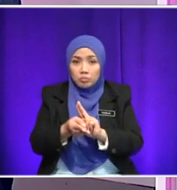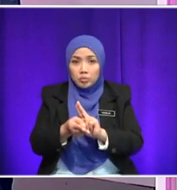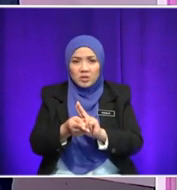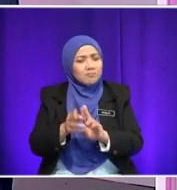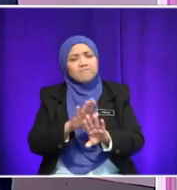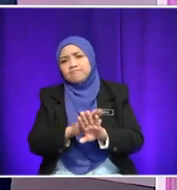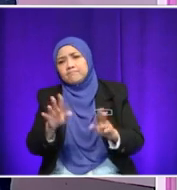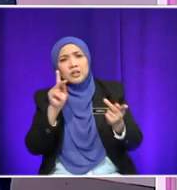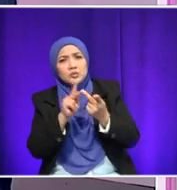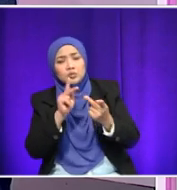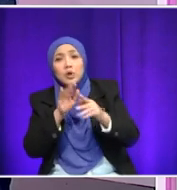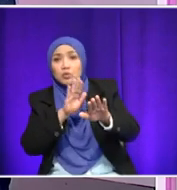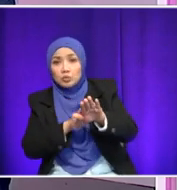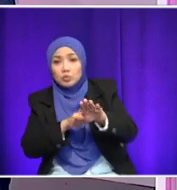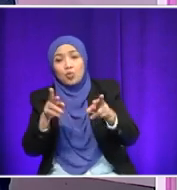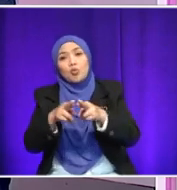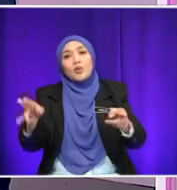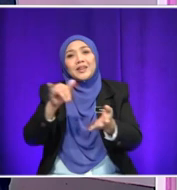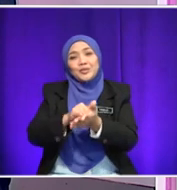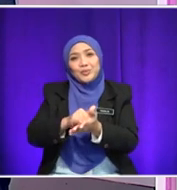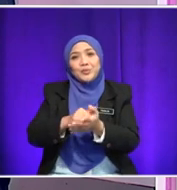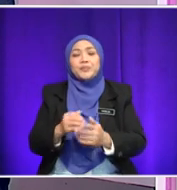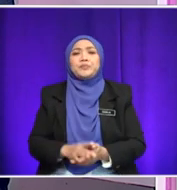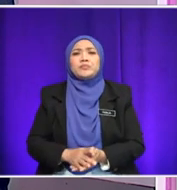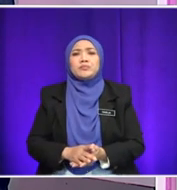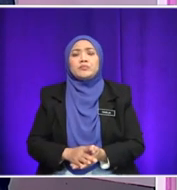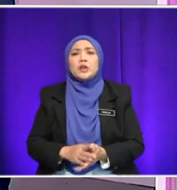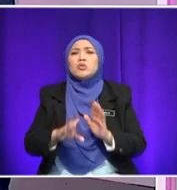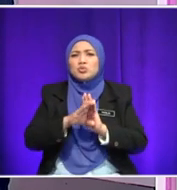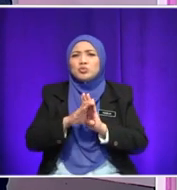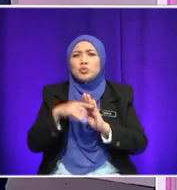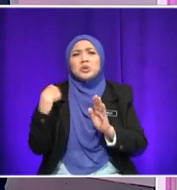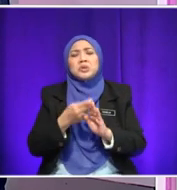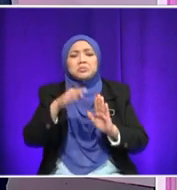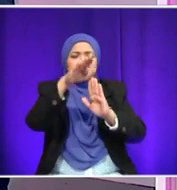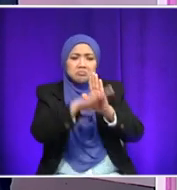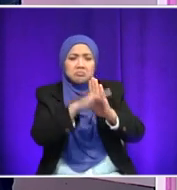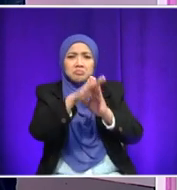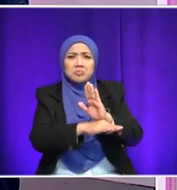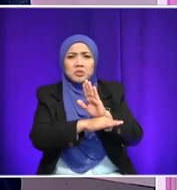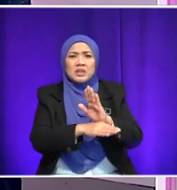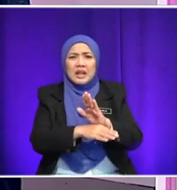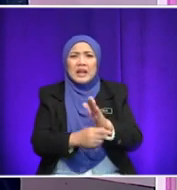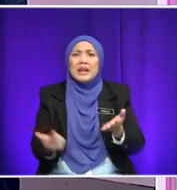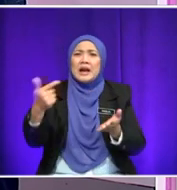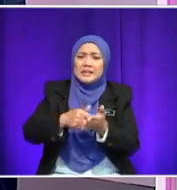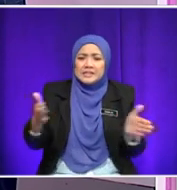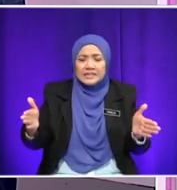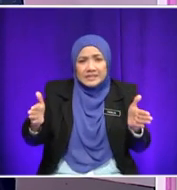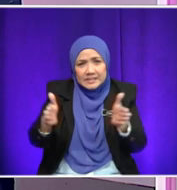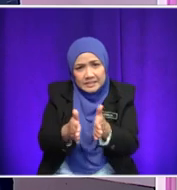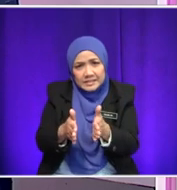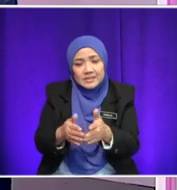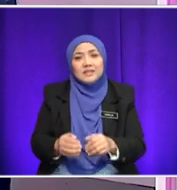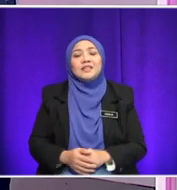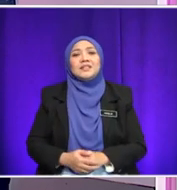bersesuaian dengan ruang tersebut ibaratnya kita mengurangkan ruang tersebut menjadi sempit akan menjadi sempit dengan gubahan yang